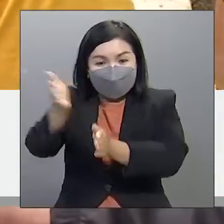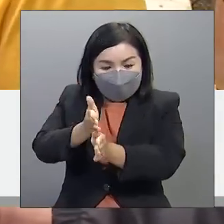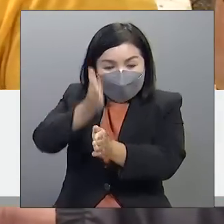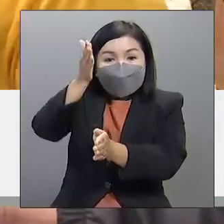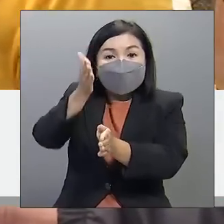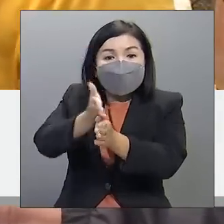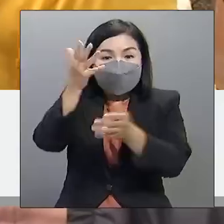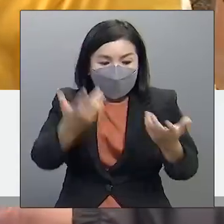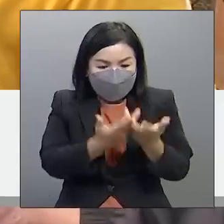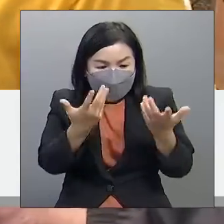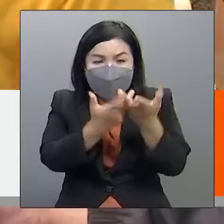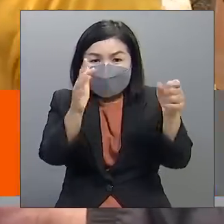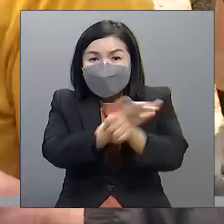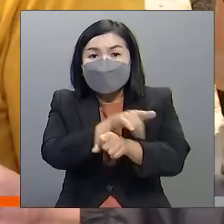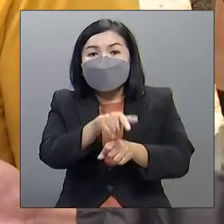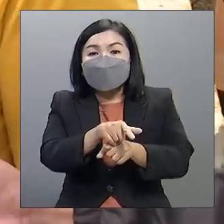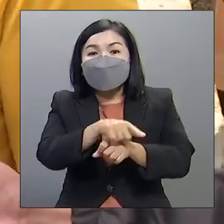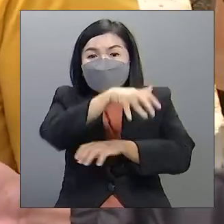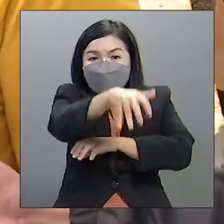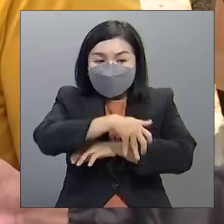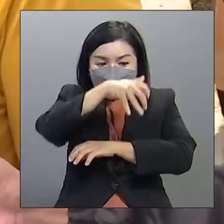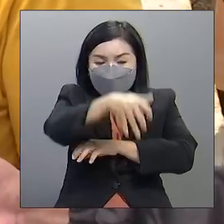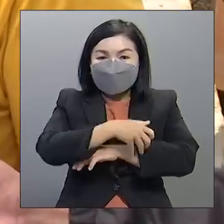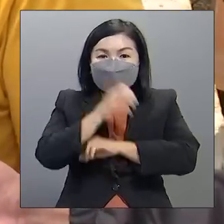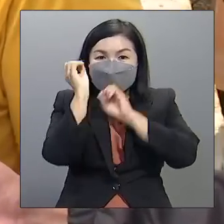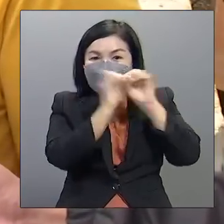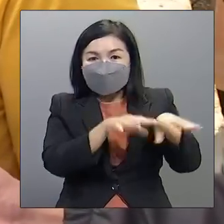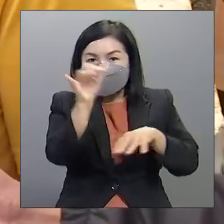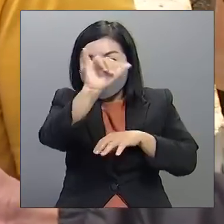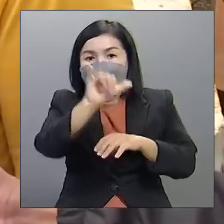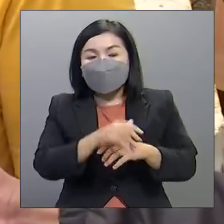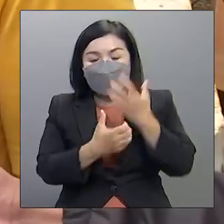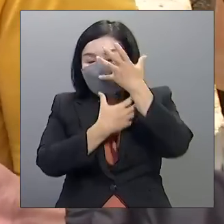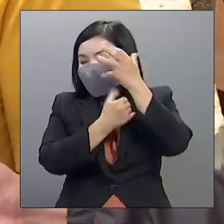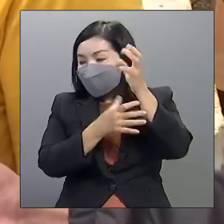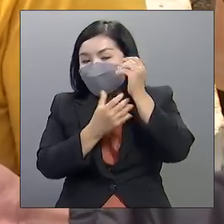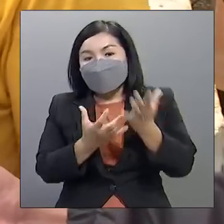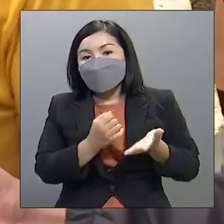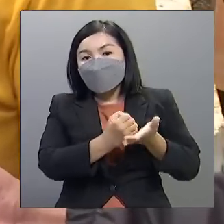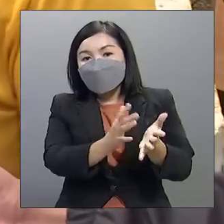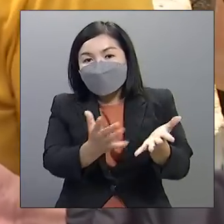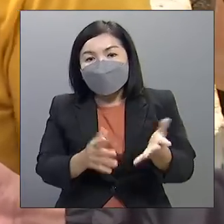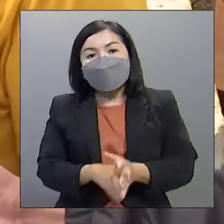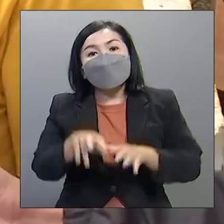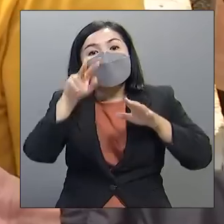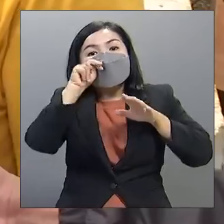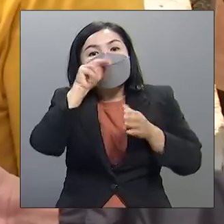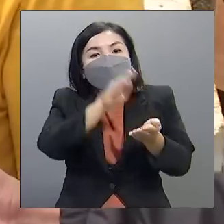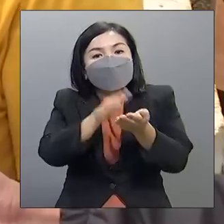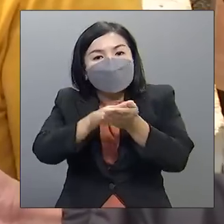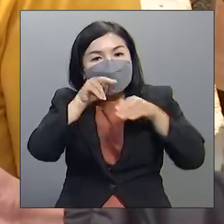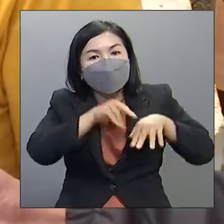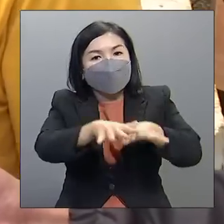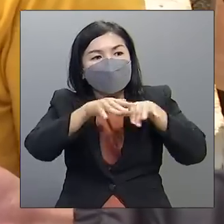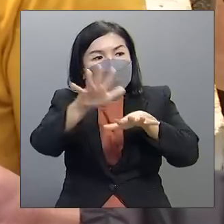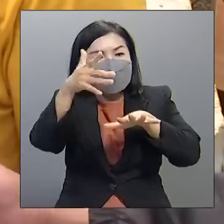ที่ว่ามีผักตบเยอะมากไม่ได้คือว่าไม่มีใครมาสนใจอะค่ะน้ำมันก็เลยสะสมไหลไม่ได้เ